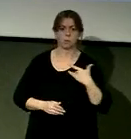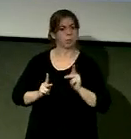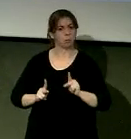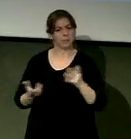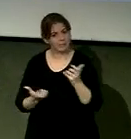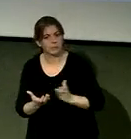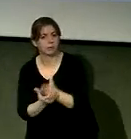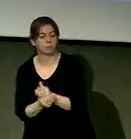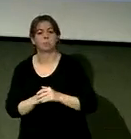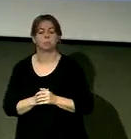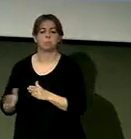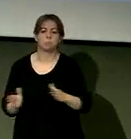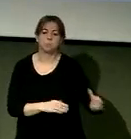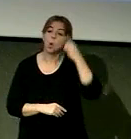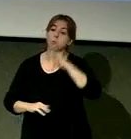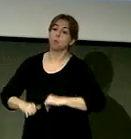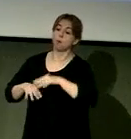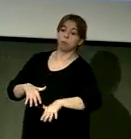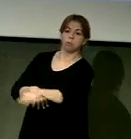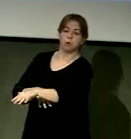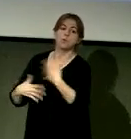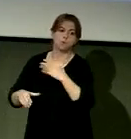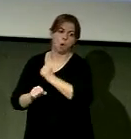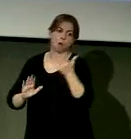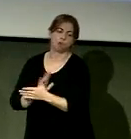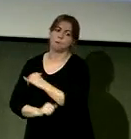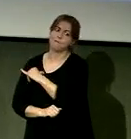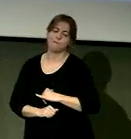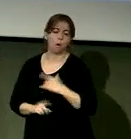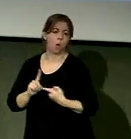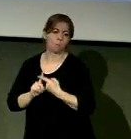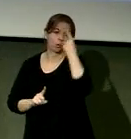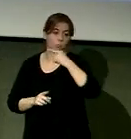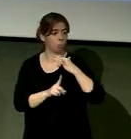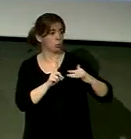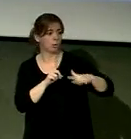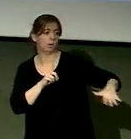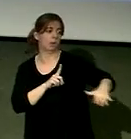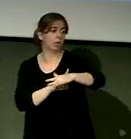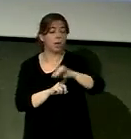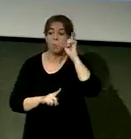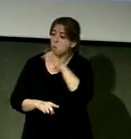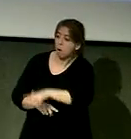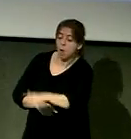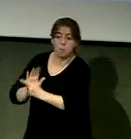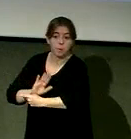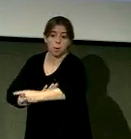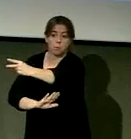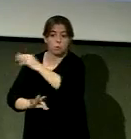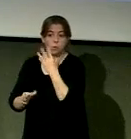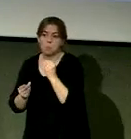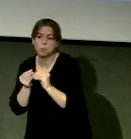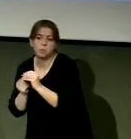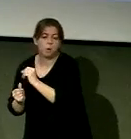les jeunes, les enjeux sont multiples et majeurs pour notre société. Les consommations de substances psychoactives chez les plus